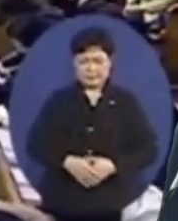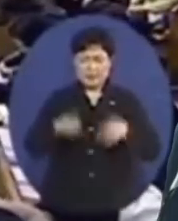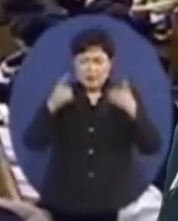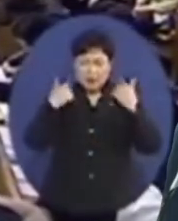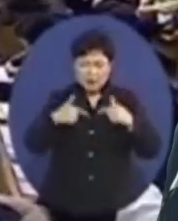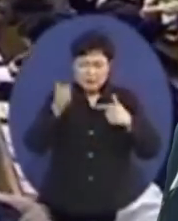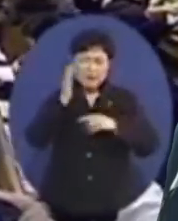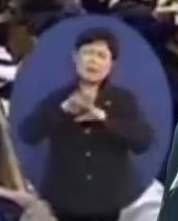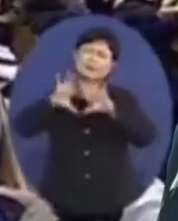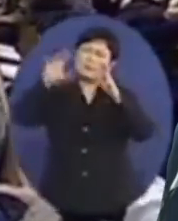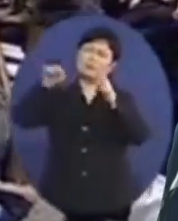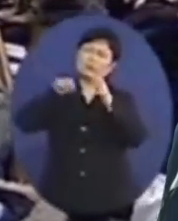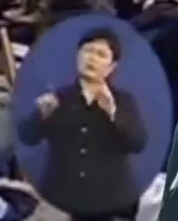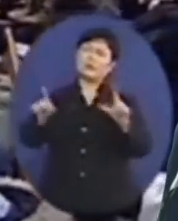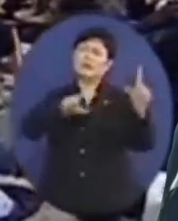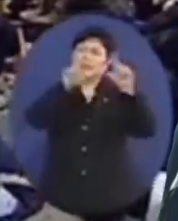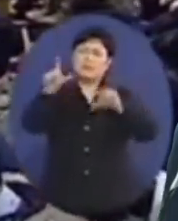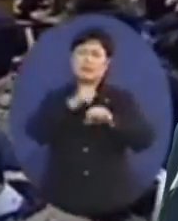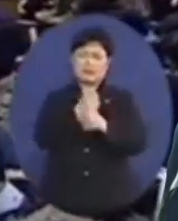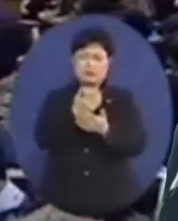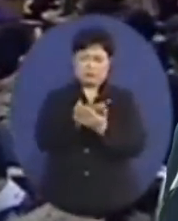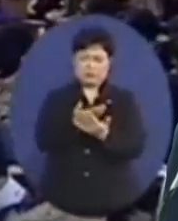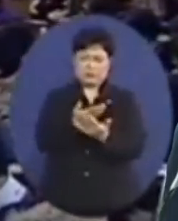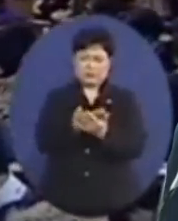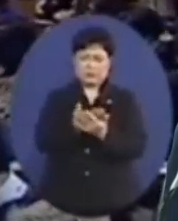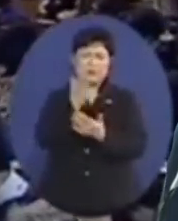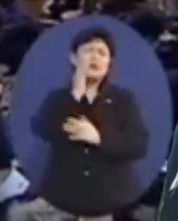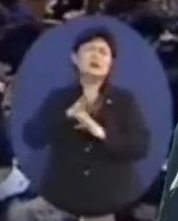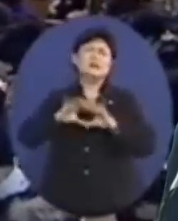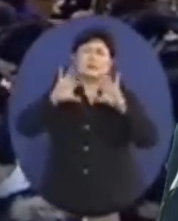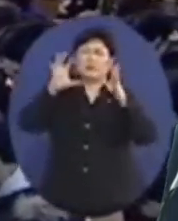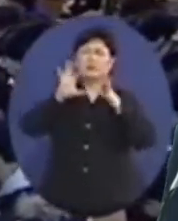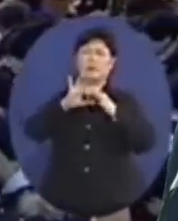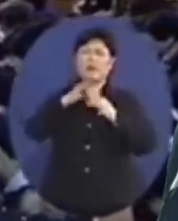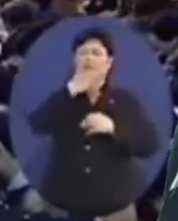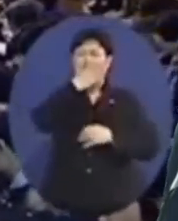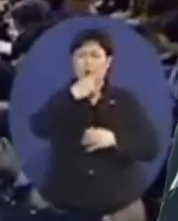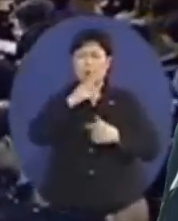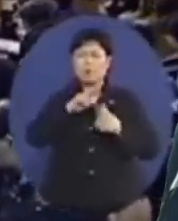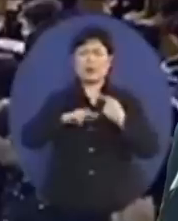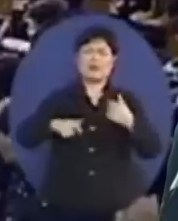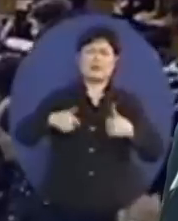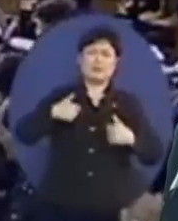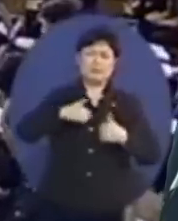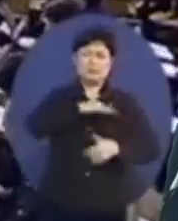언제나 천국 속에 살게 도와주시옵소서. 천국의 행복과 기쁨이 우리 속에